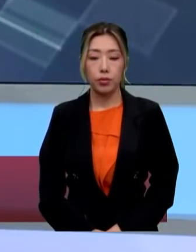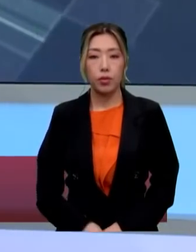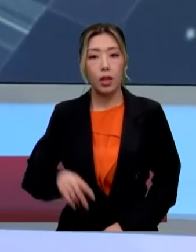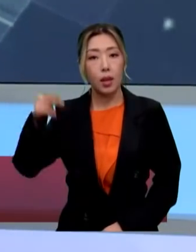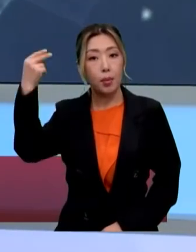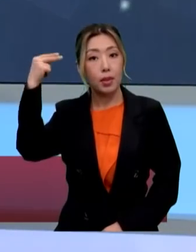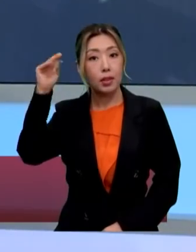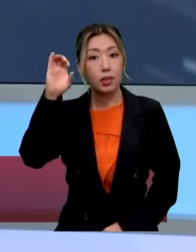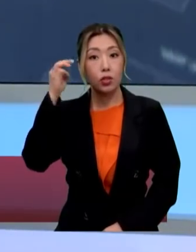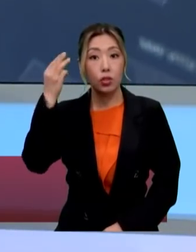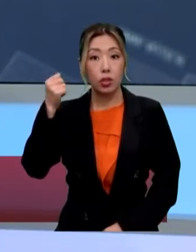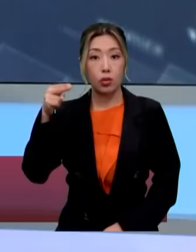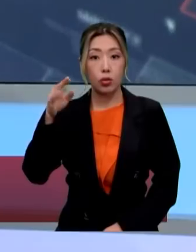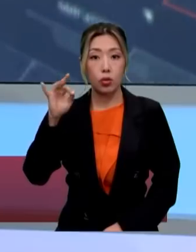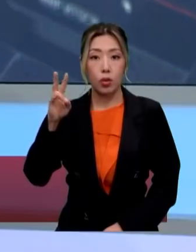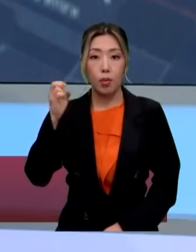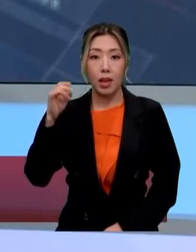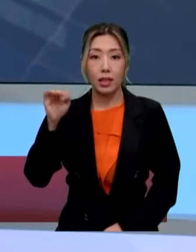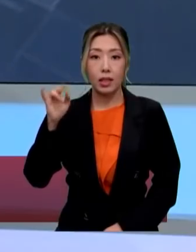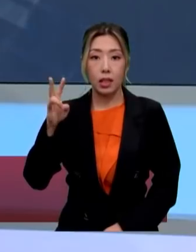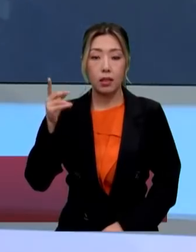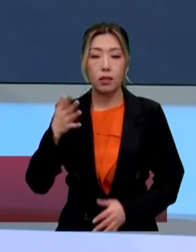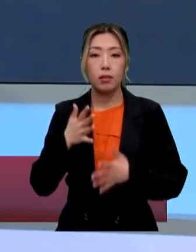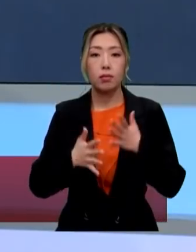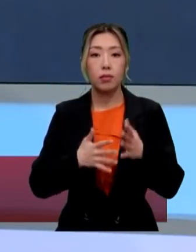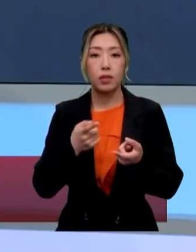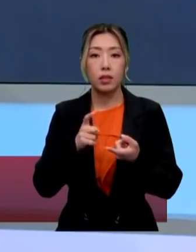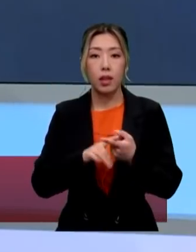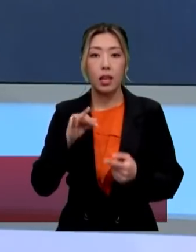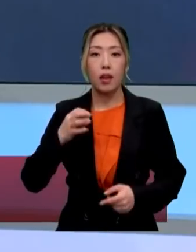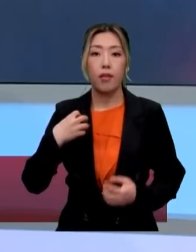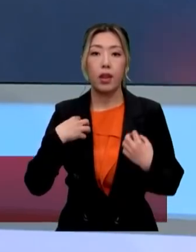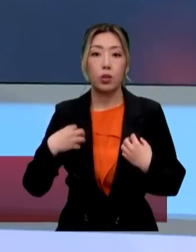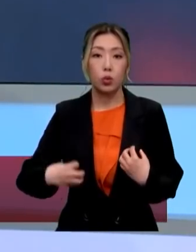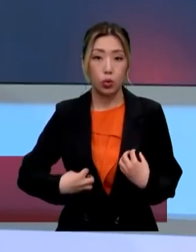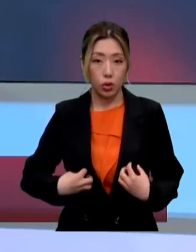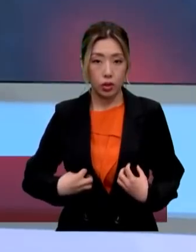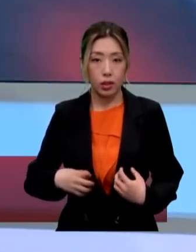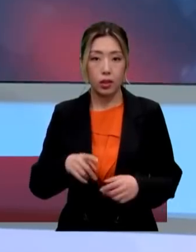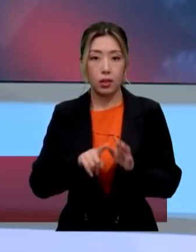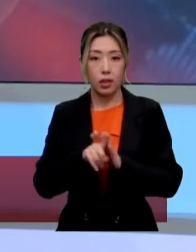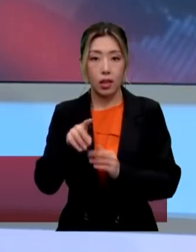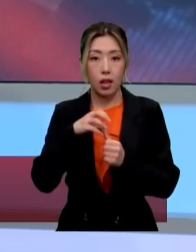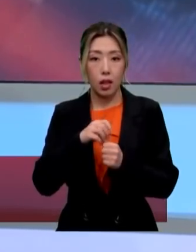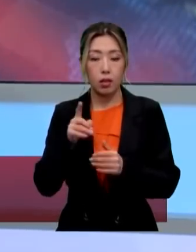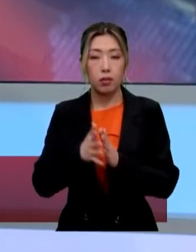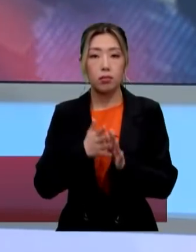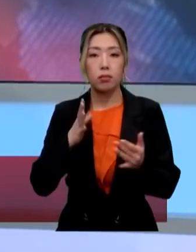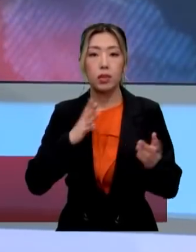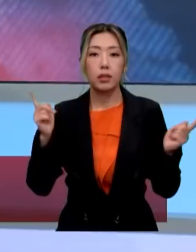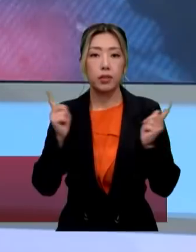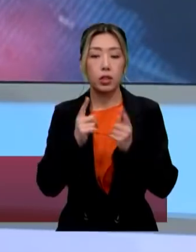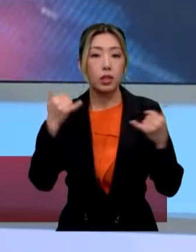Президент США Джо Байден, новый канцлер Германии Олаф Шольц и французский лидер Эммануэль Макрон созвонились сегодня, чтобы обсудить ситуацию на